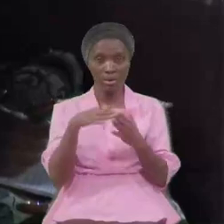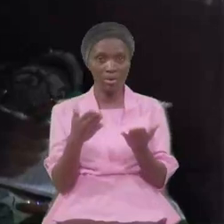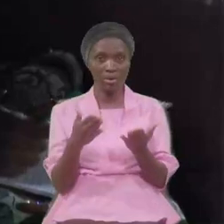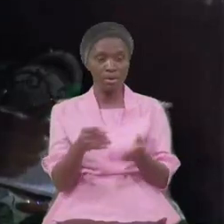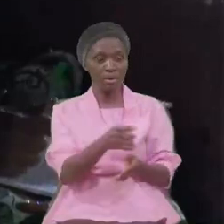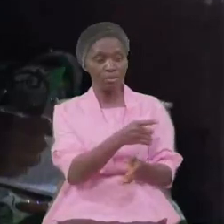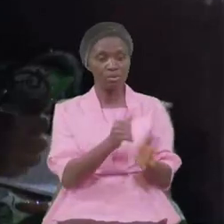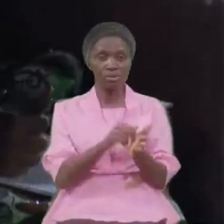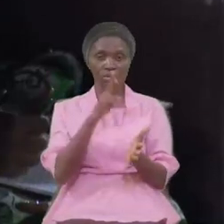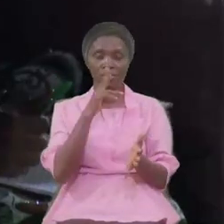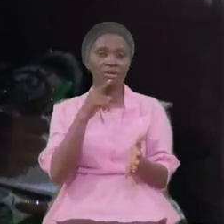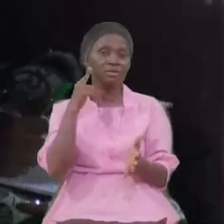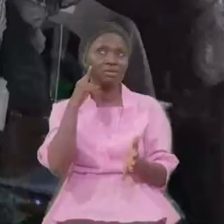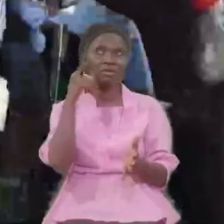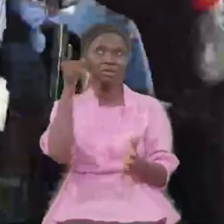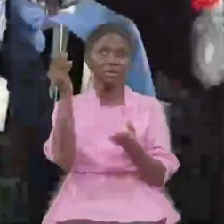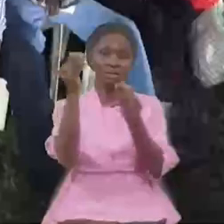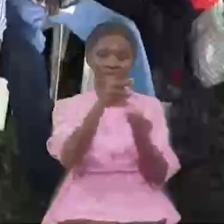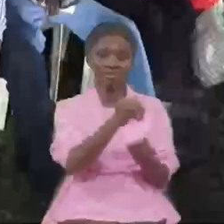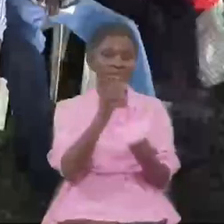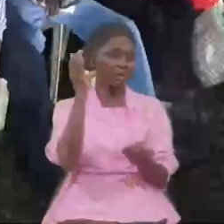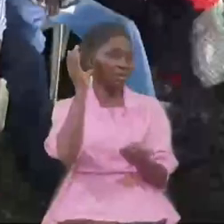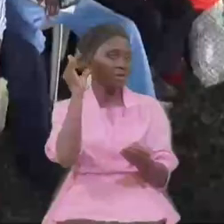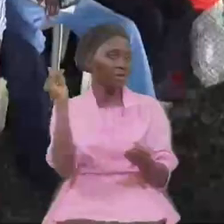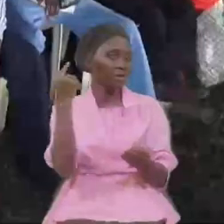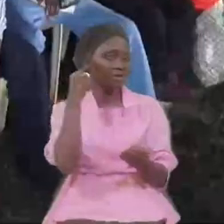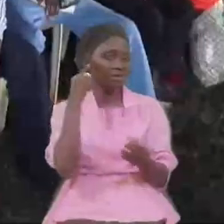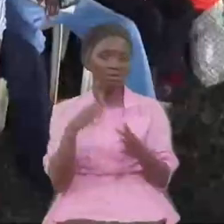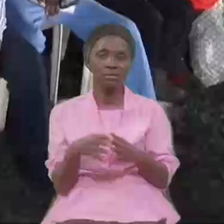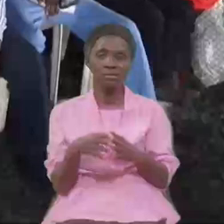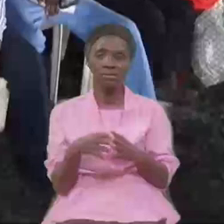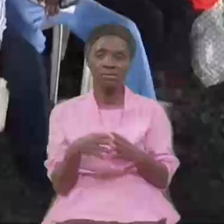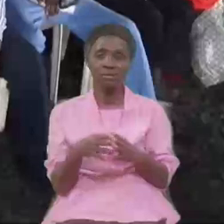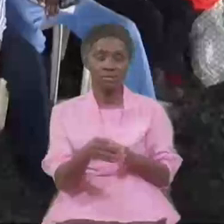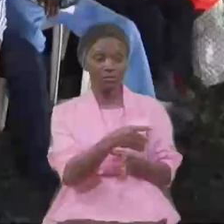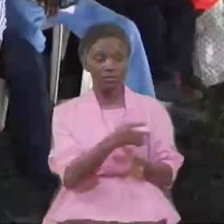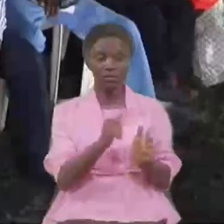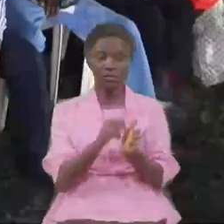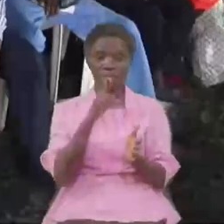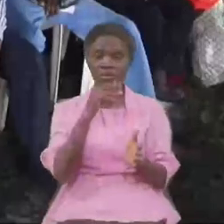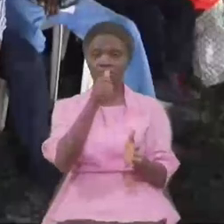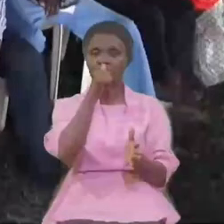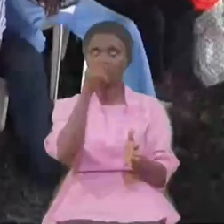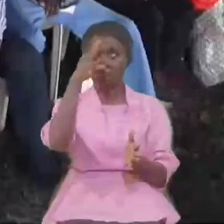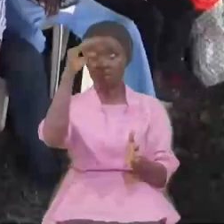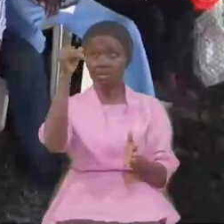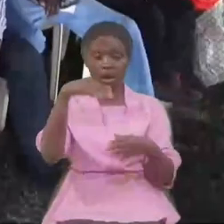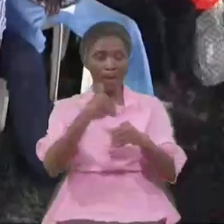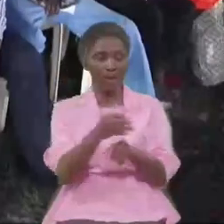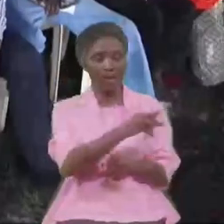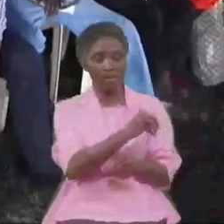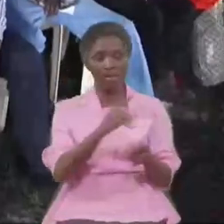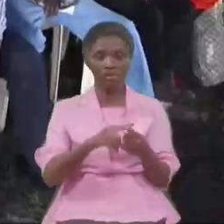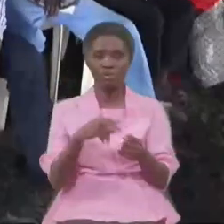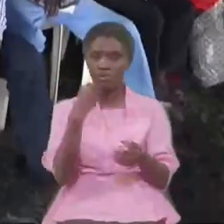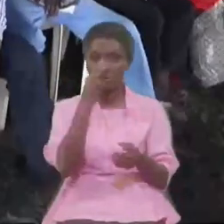vision. Ceux qui sont sourds, il leur fait récupérer l'ouïe. Ceux qui